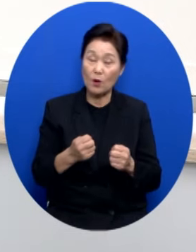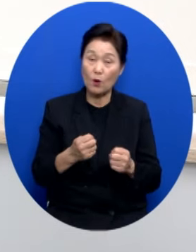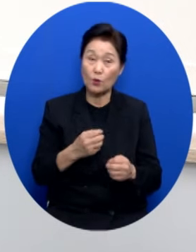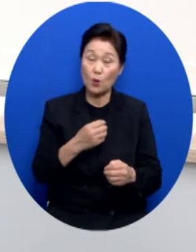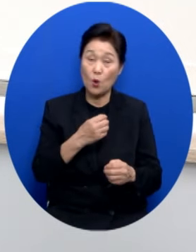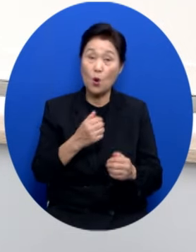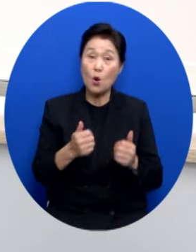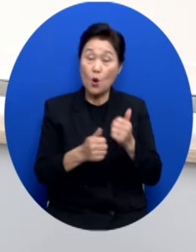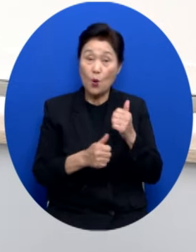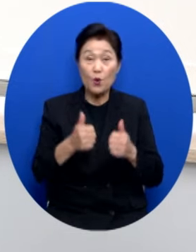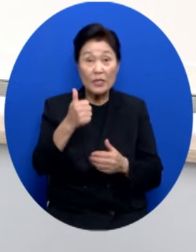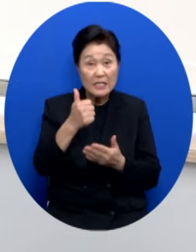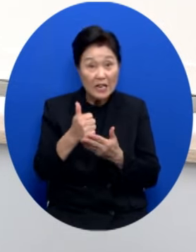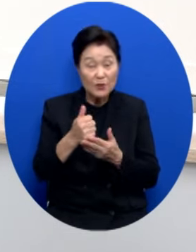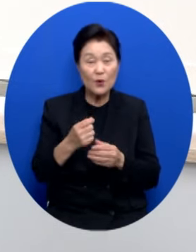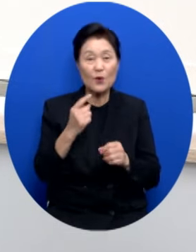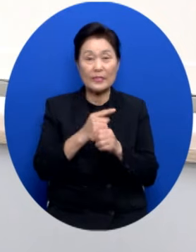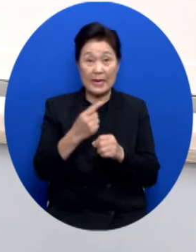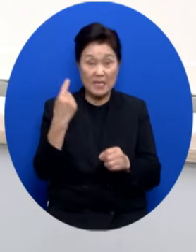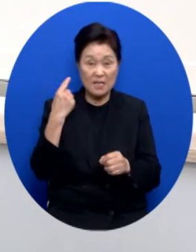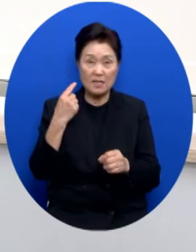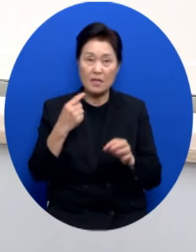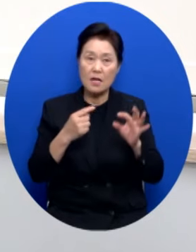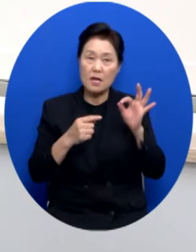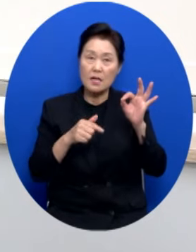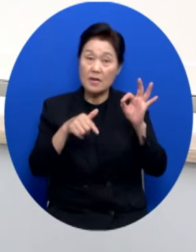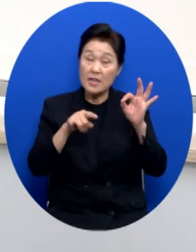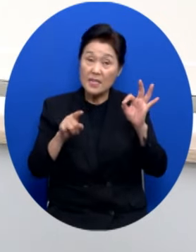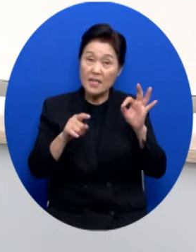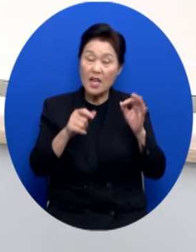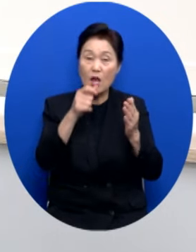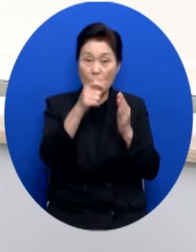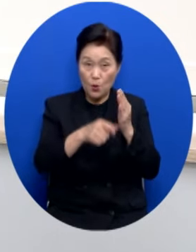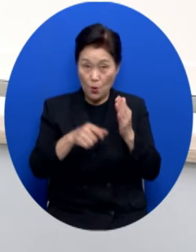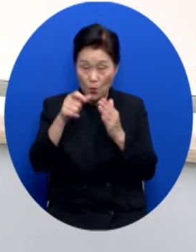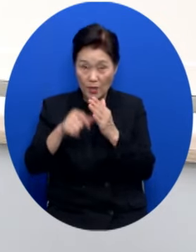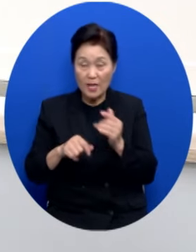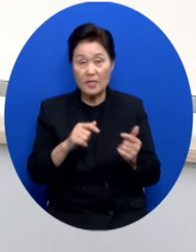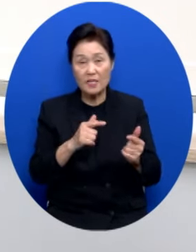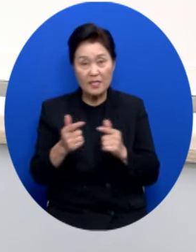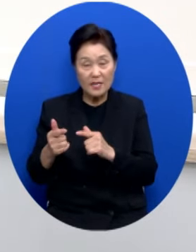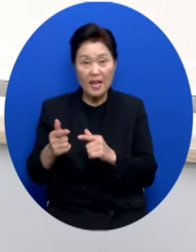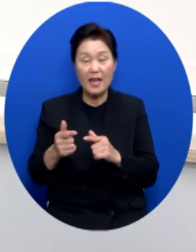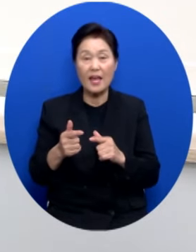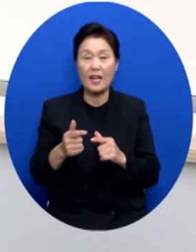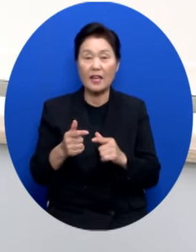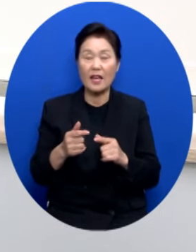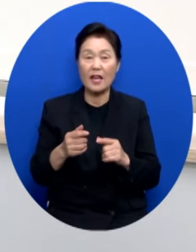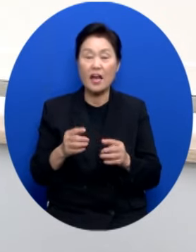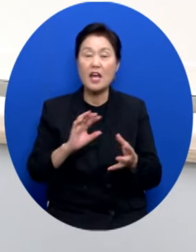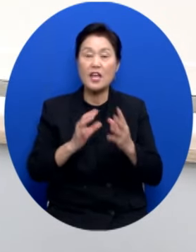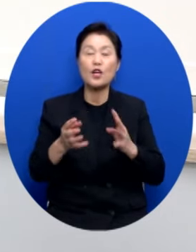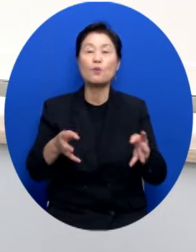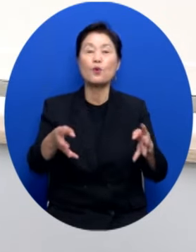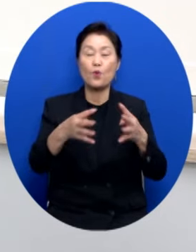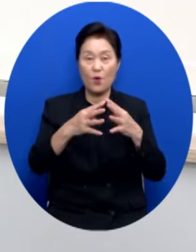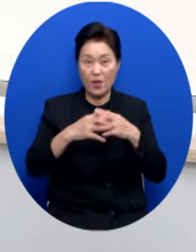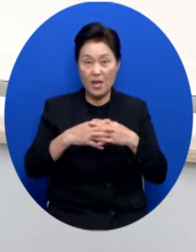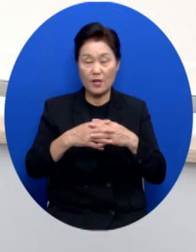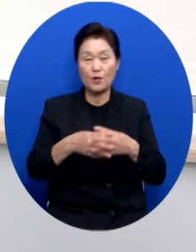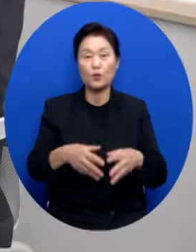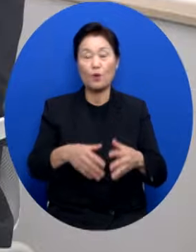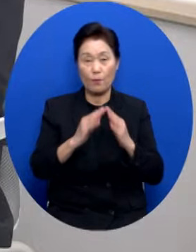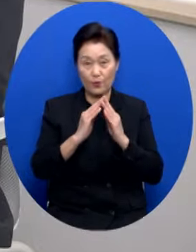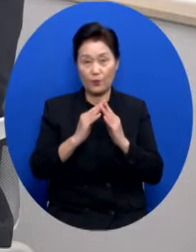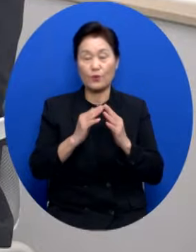주도적으로 지난해에 10개 교단의 이단 대책위원장 협의회를 구성을 할 수